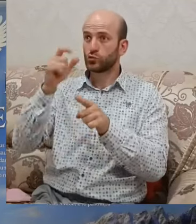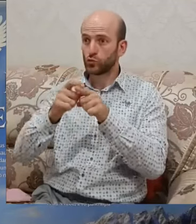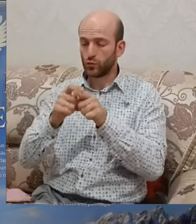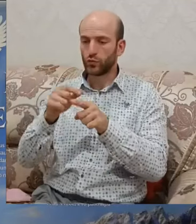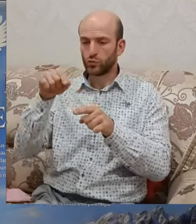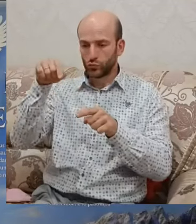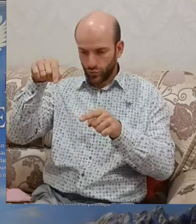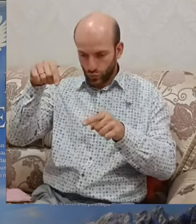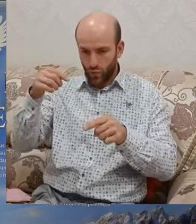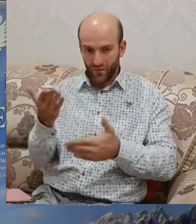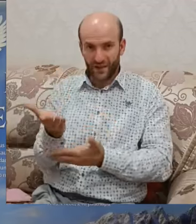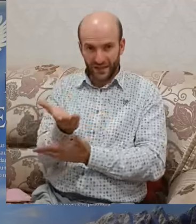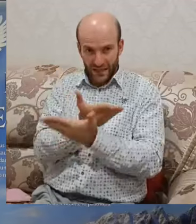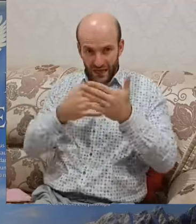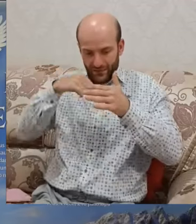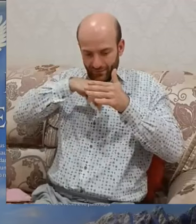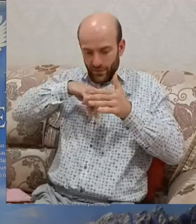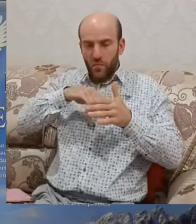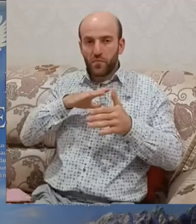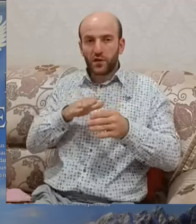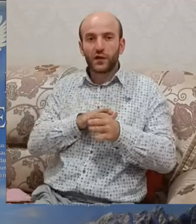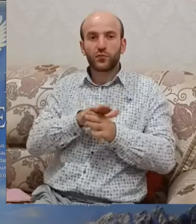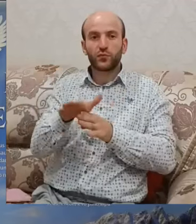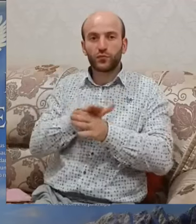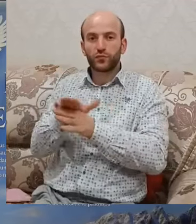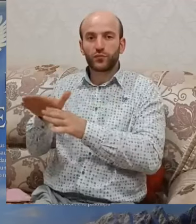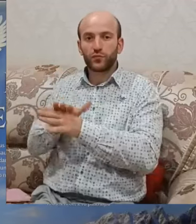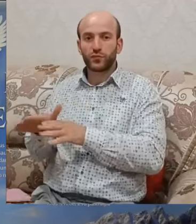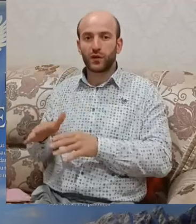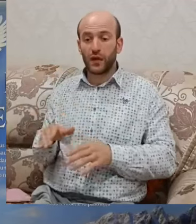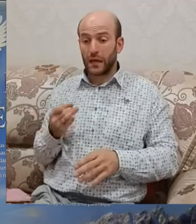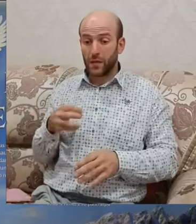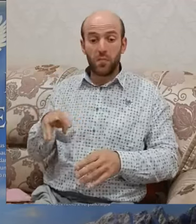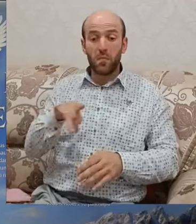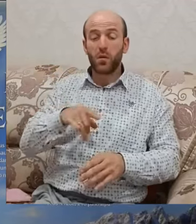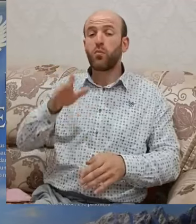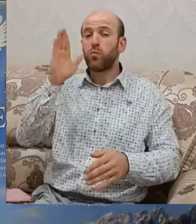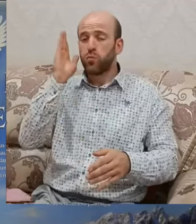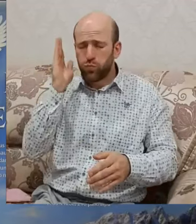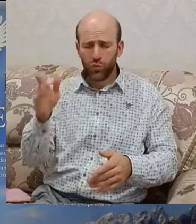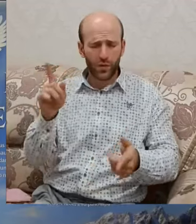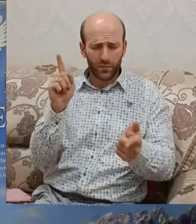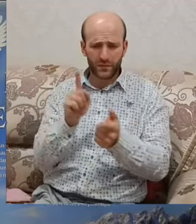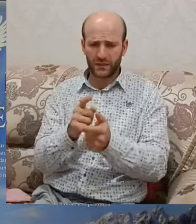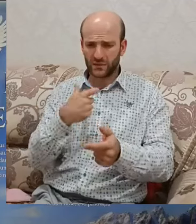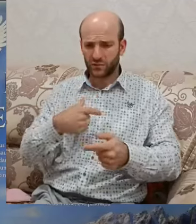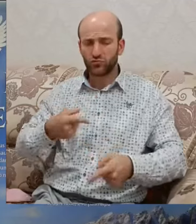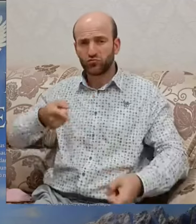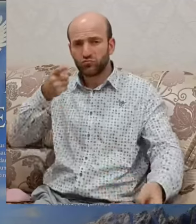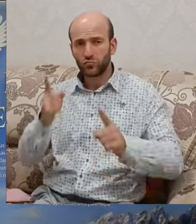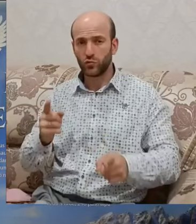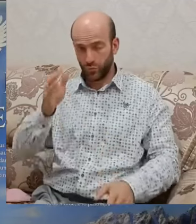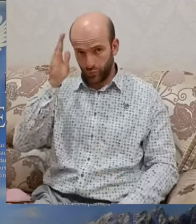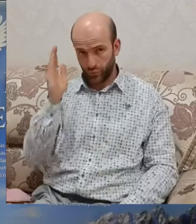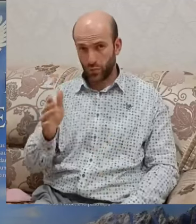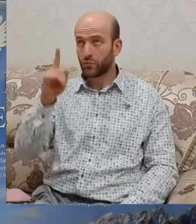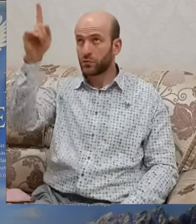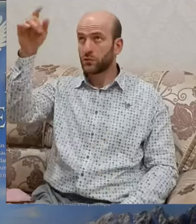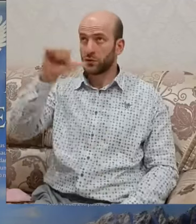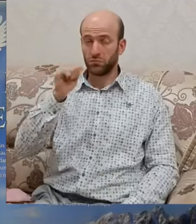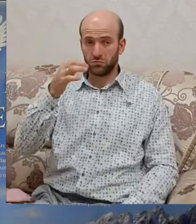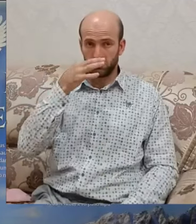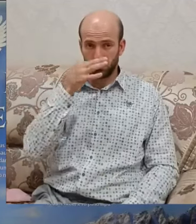совершенства. Jis tai pasakė. Он это сказал. Pranašas pasakė, dabar prieikime prie tobulumo.